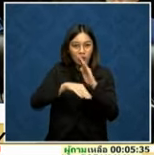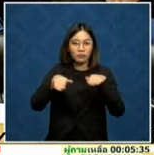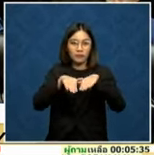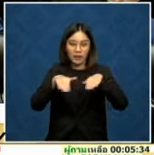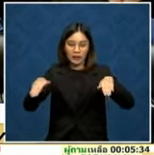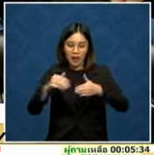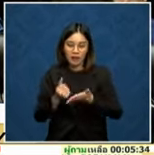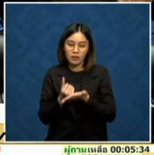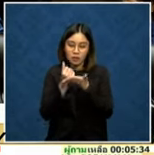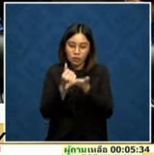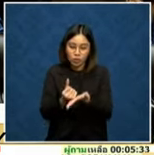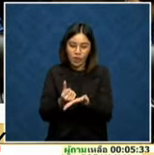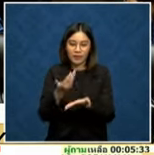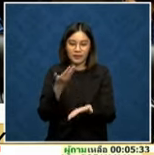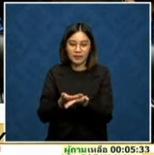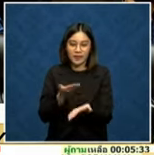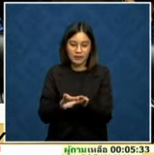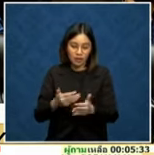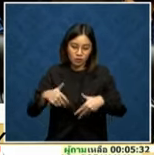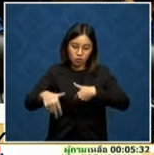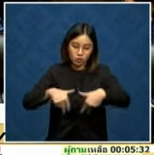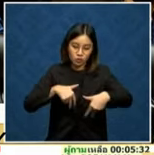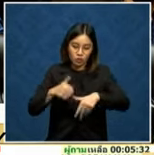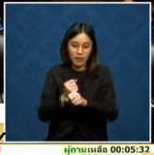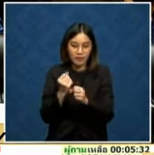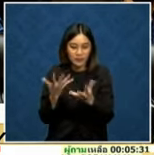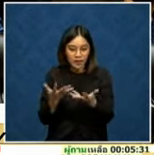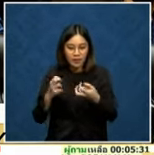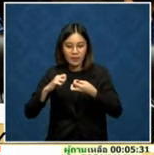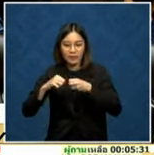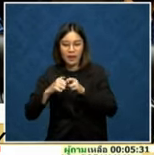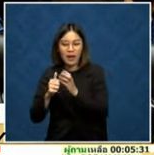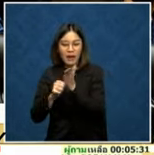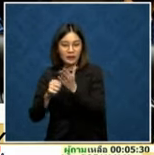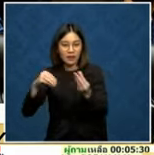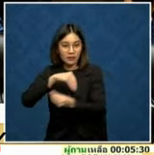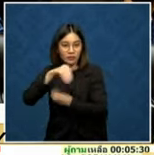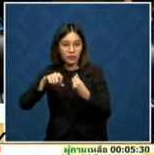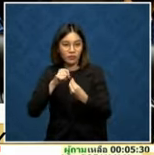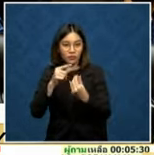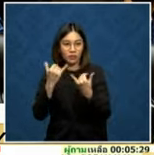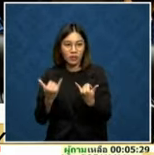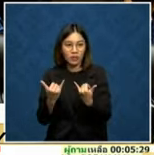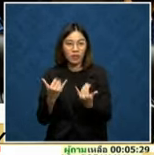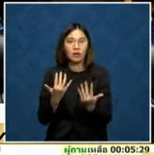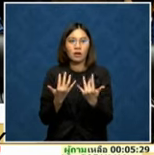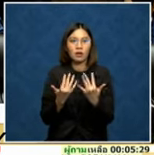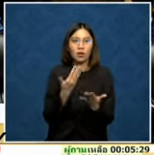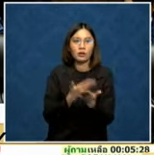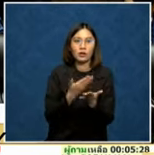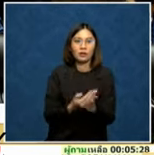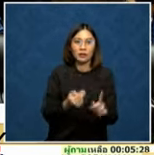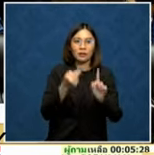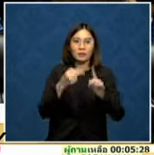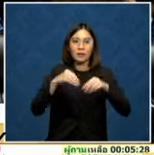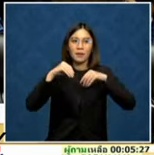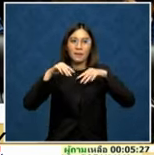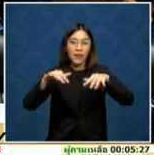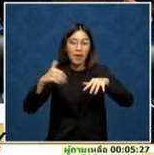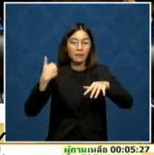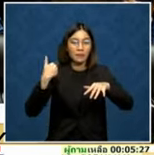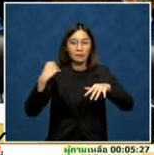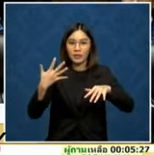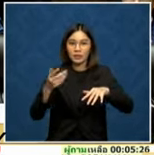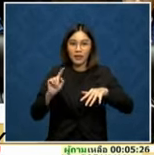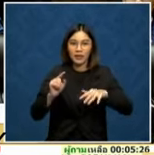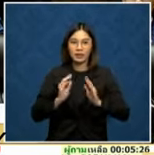มาตรการช่วยเหลือ ค่าของที่ประชาชนหรอวาแ้ปัหาแนติกิจ นาเวลานี้โดยที่ไม่ต้องรอให้ Digital Wallet ออกมาหรอไม่ค